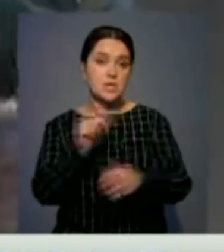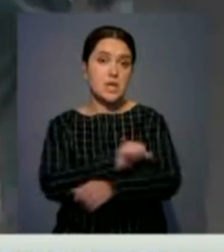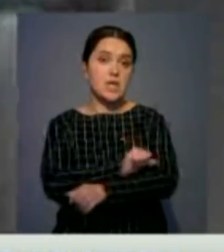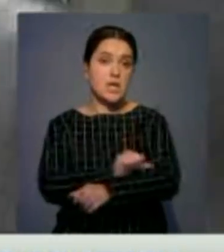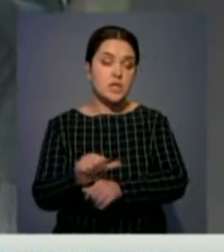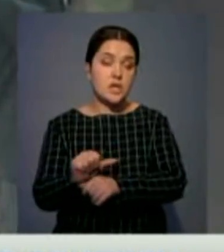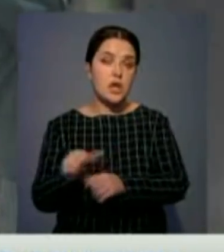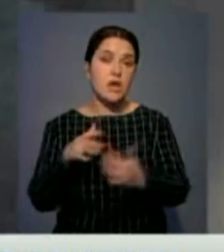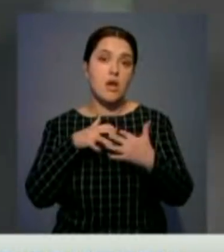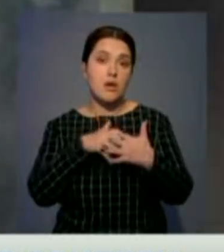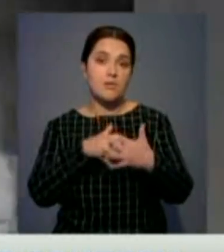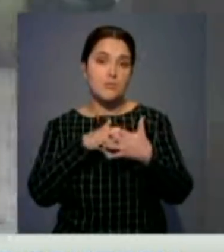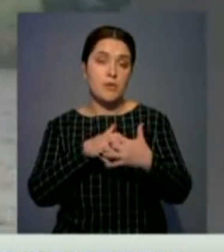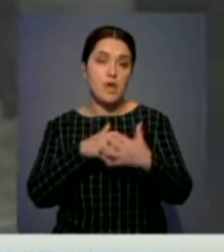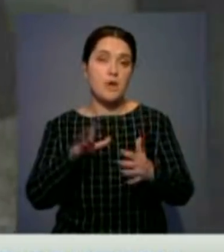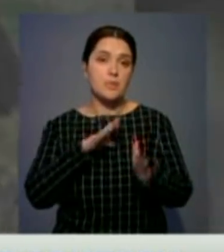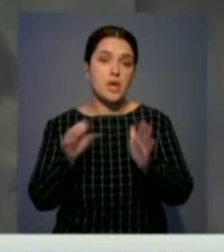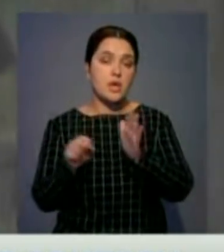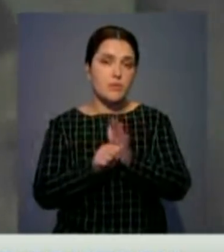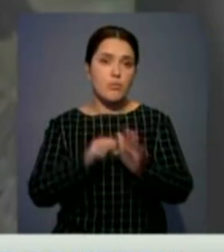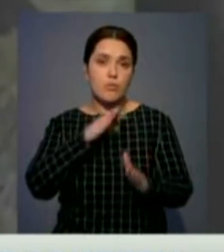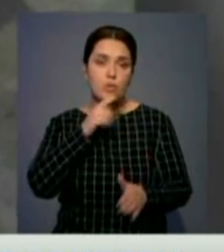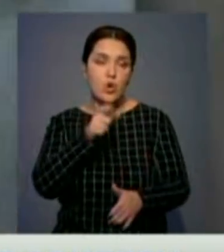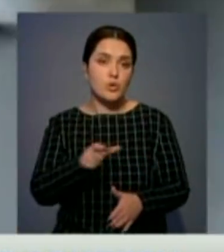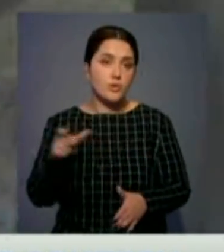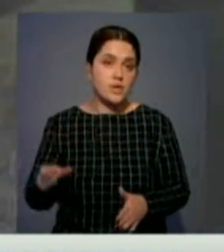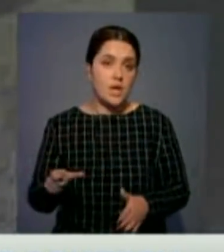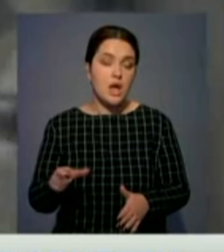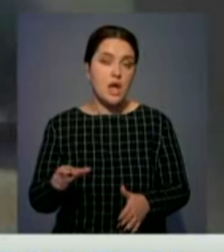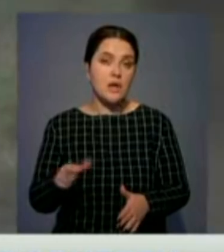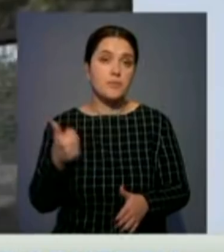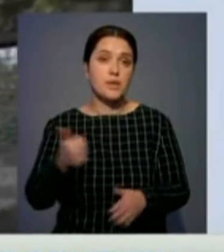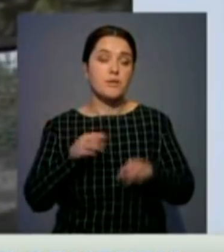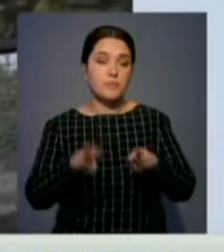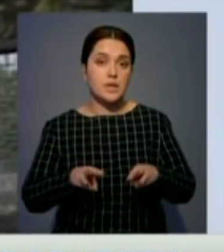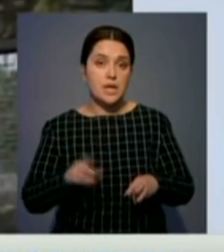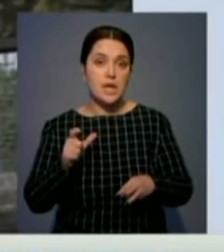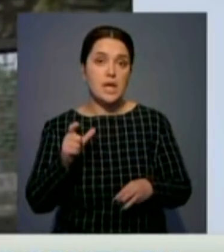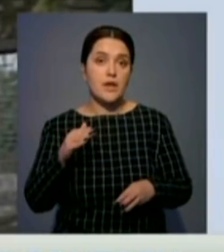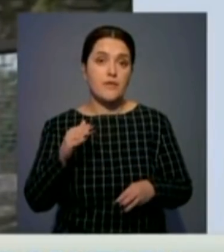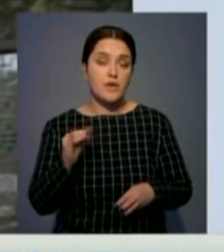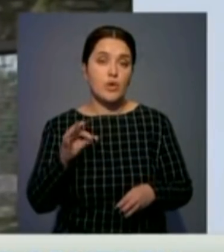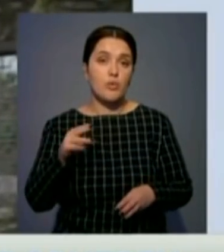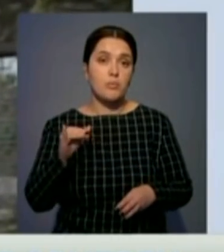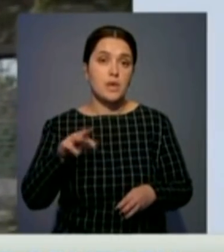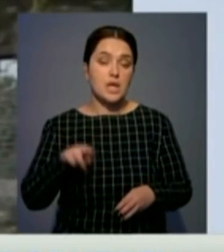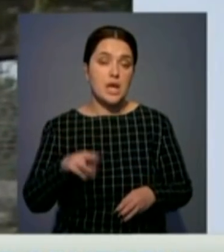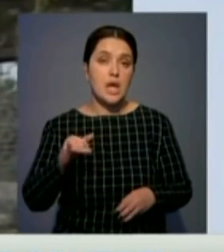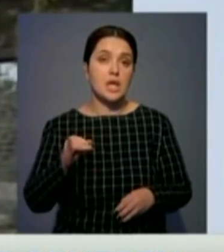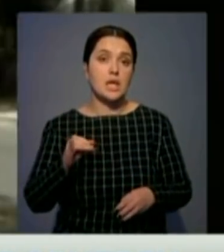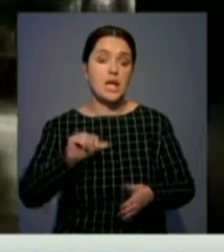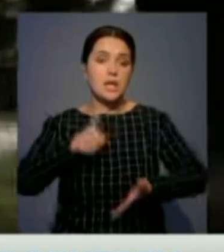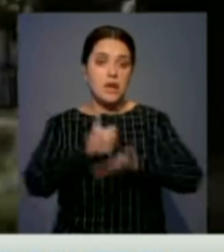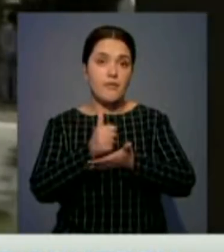из-за приграничных территорий. Тогда погибли десятки тысяч человек. Премьер-министр Эфиопии и президент Эритреи подписали